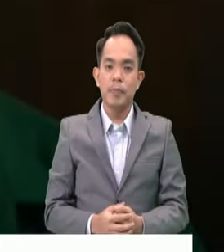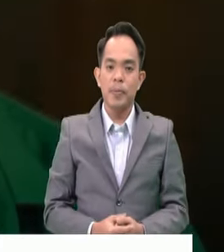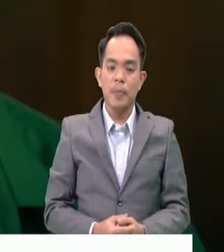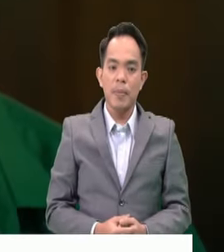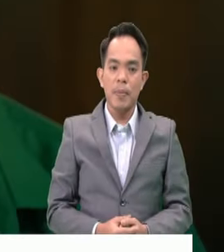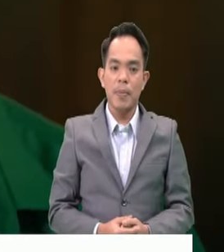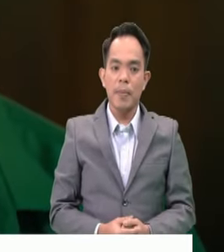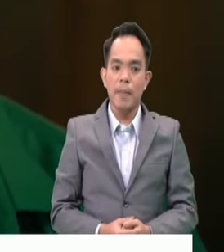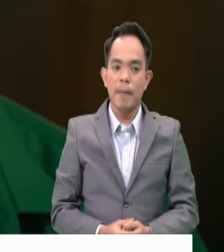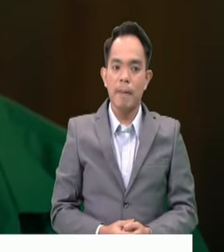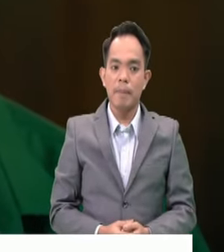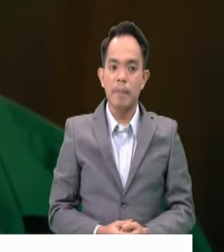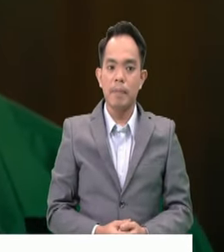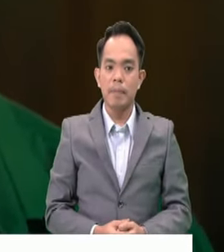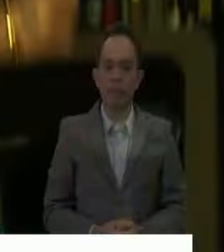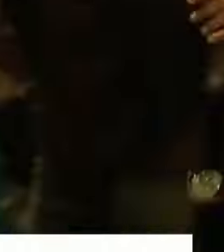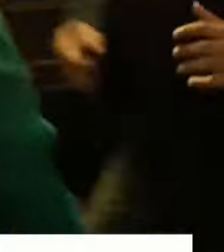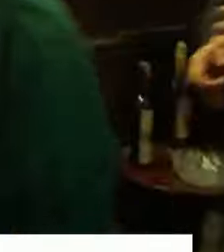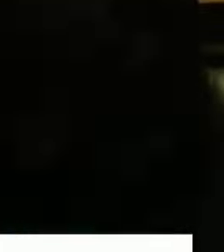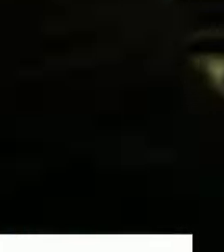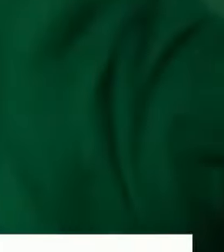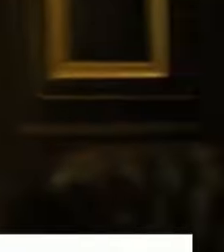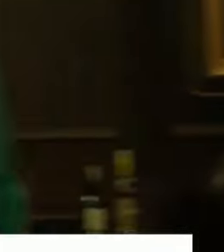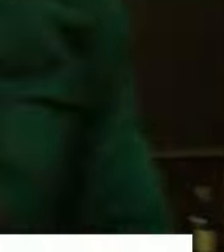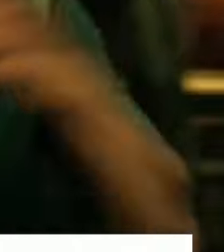Jangan percaya polis yang tak makan nasuah.